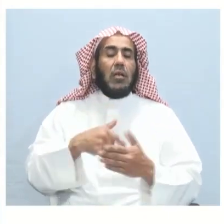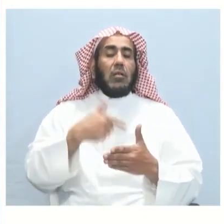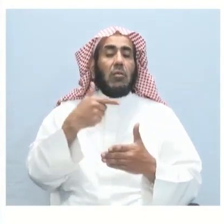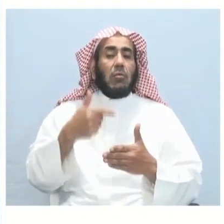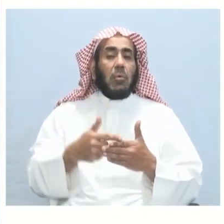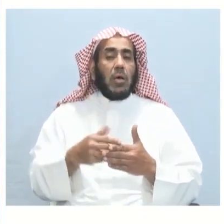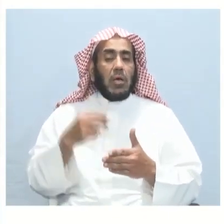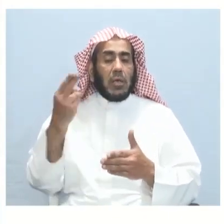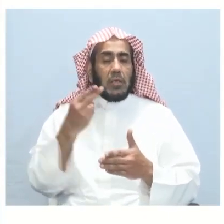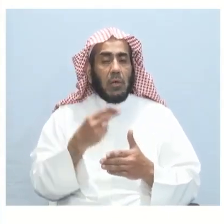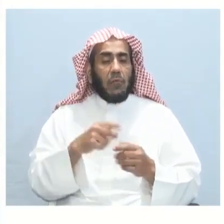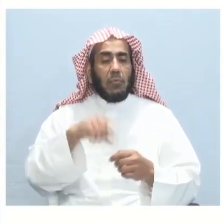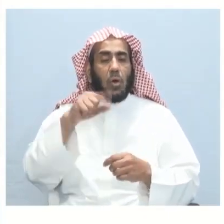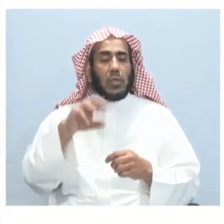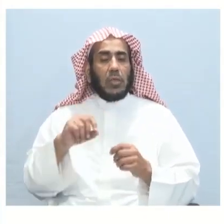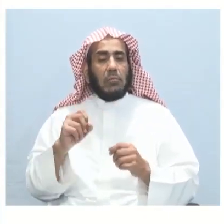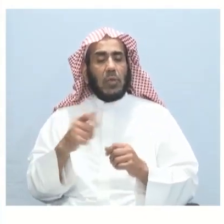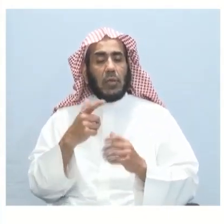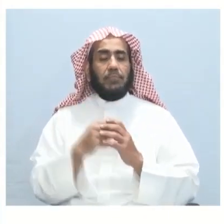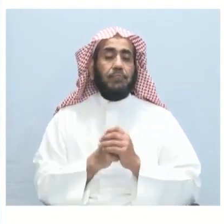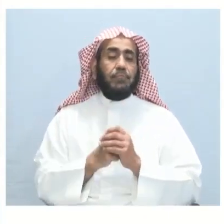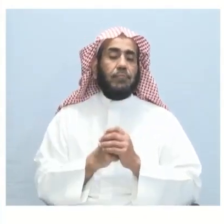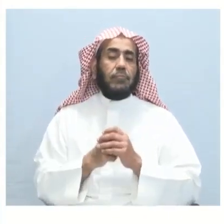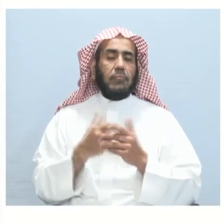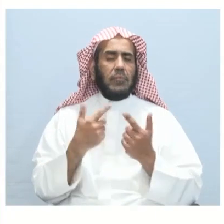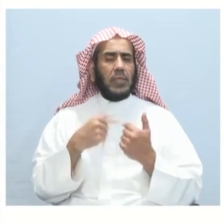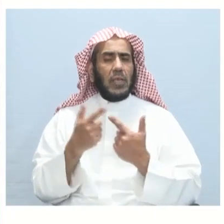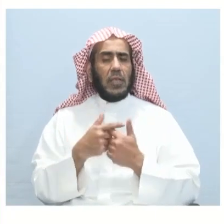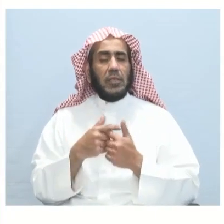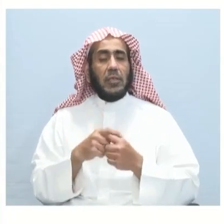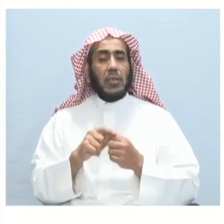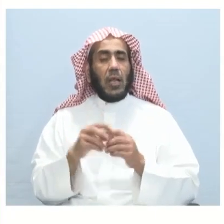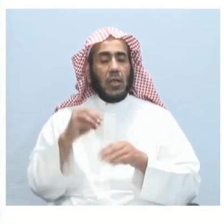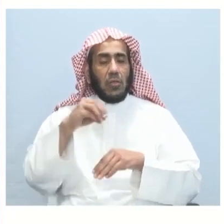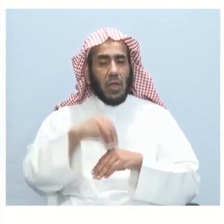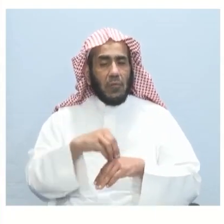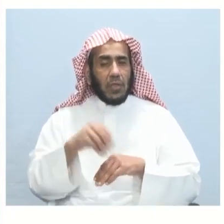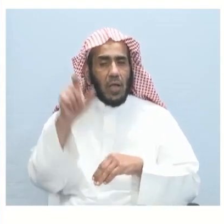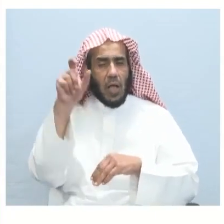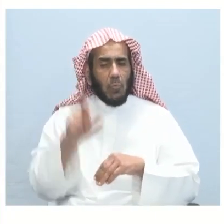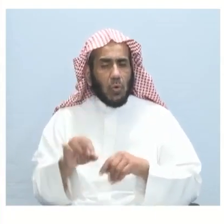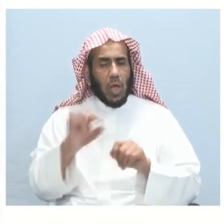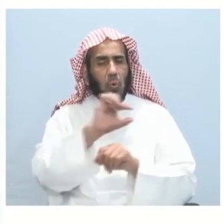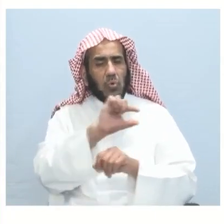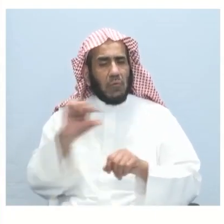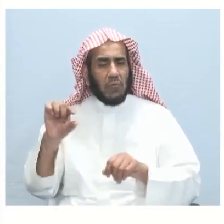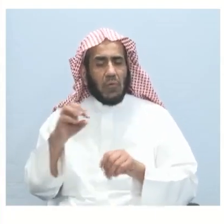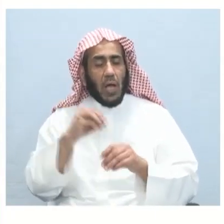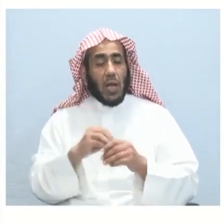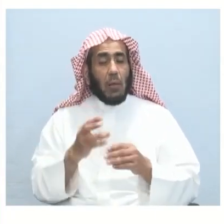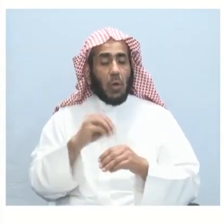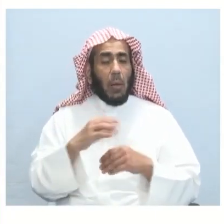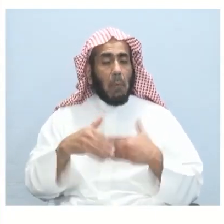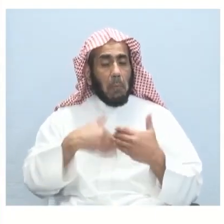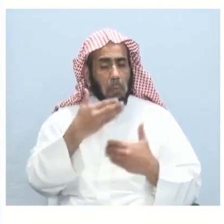يتم رسمها في المخطط التلقائي اذا قد نحتاج الى اضافه عمود او صف على المخطط